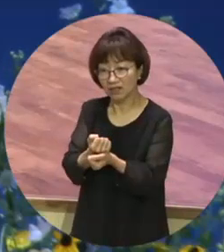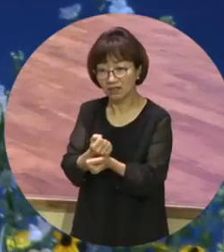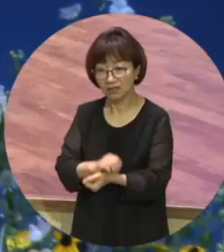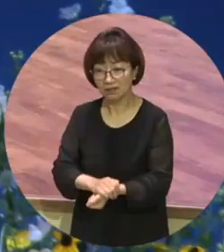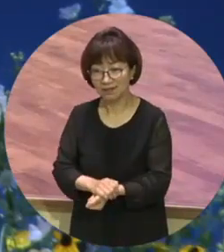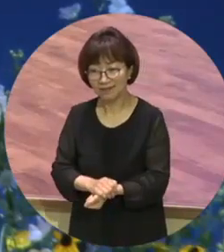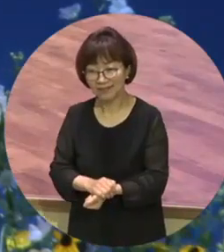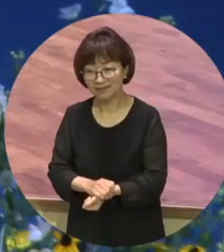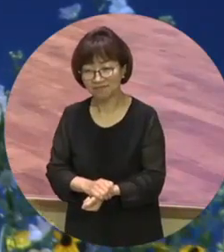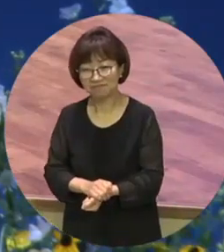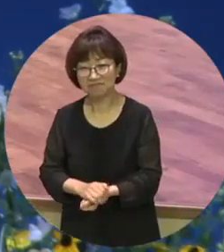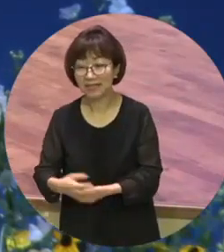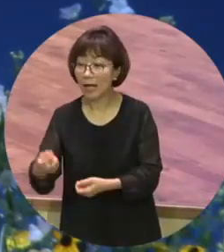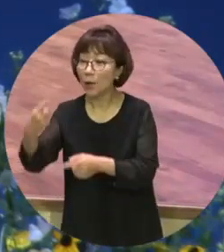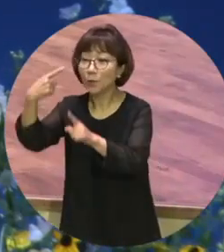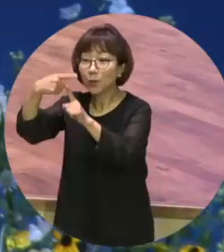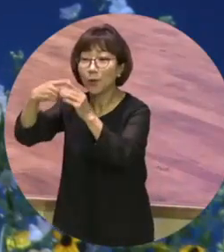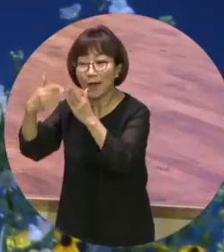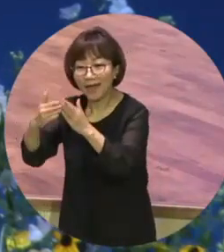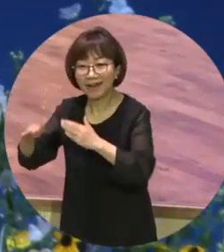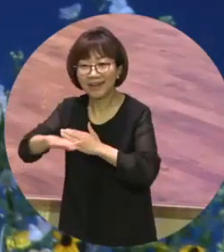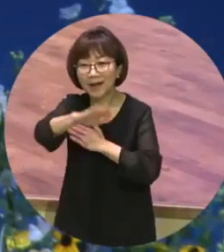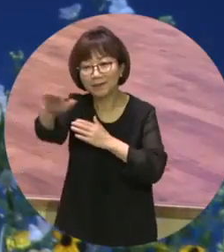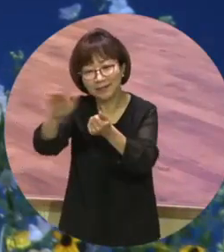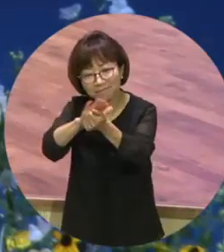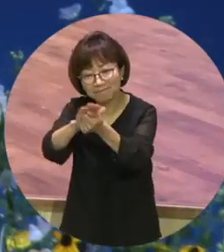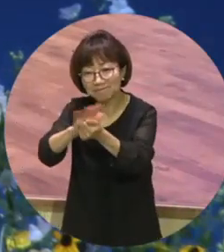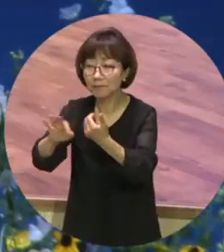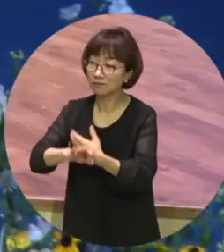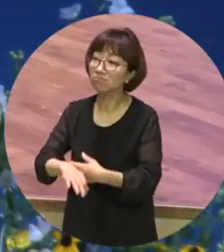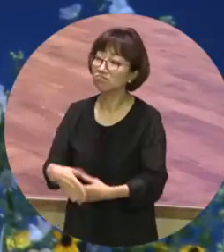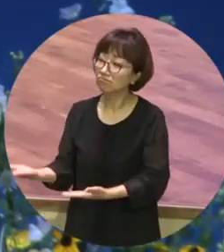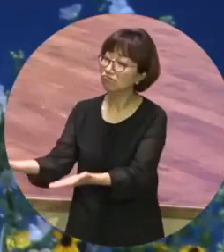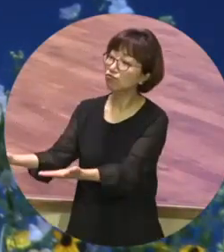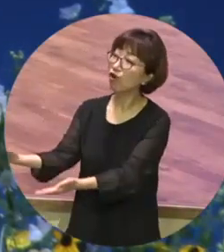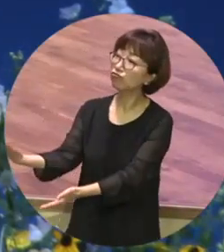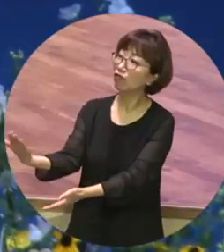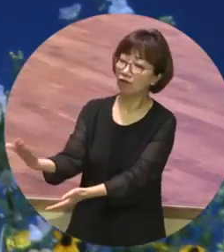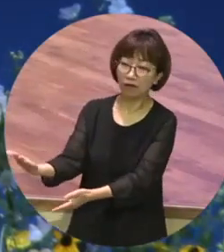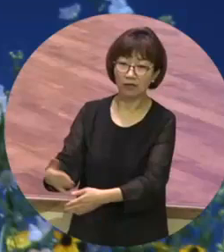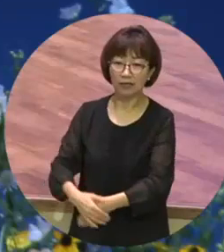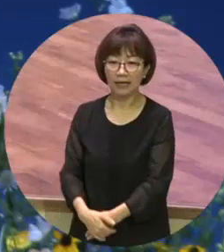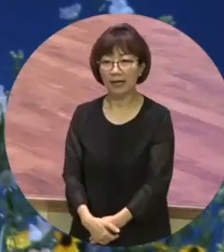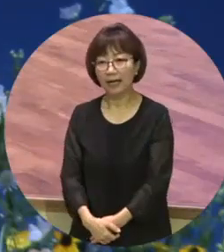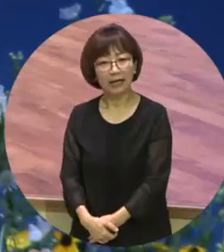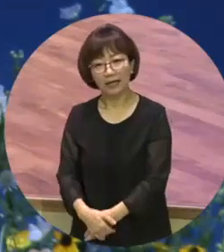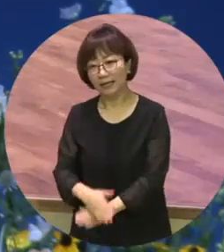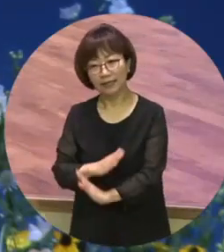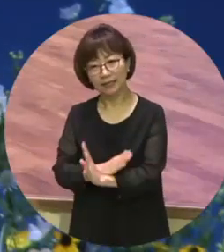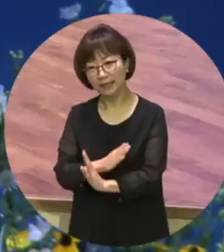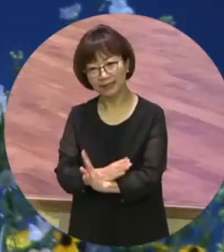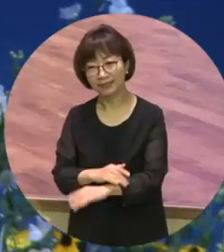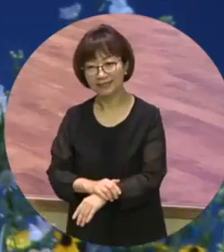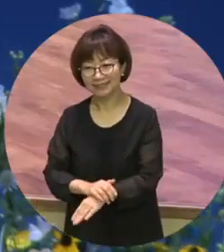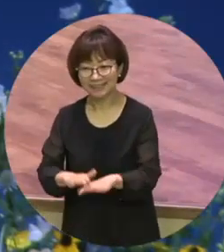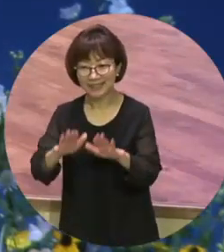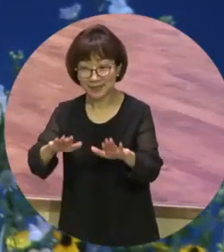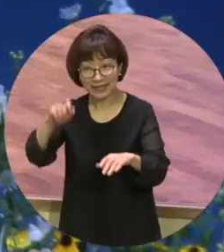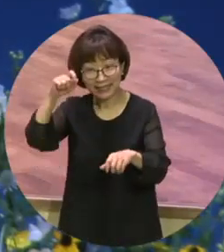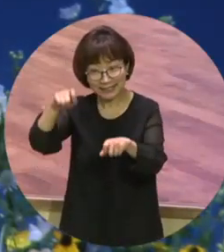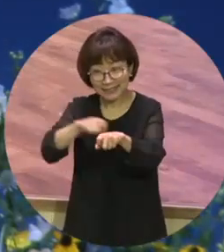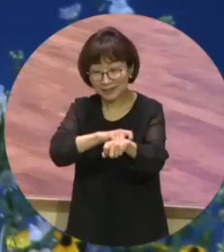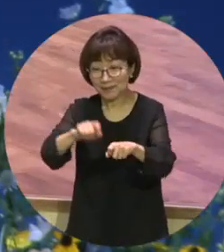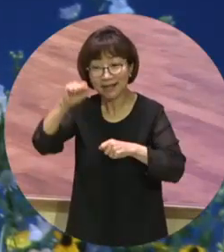교회가 뭘 여러분을 위해서 헌신하면 당연한 줄 알지. 감사할 줄 몰라. 하나님 이번에 성부사 인생으로 다시 거듭나도록